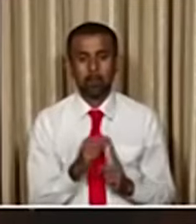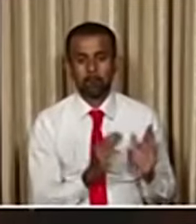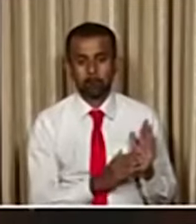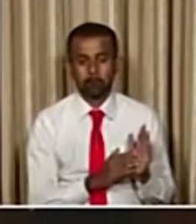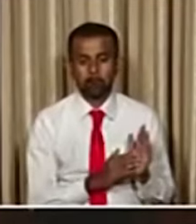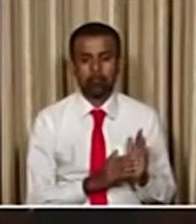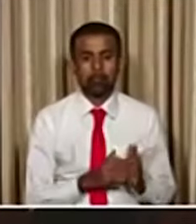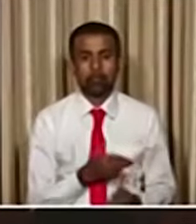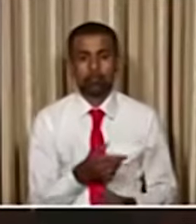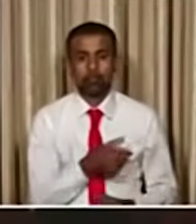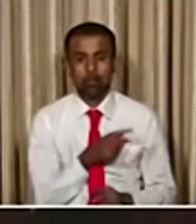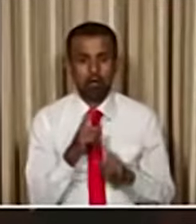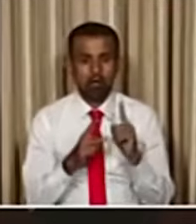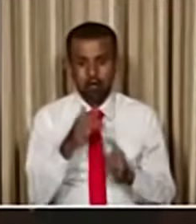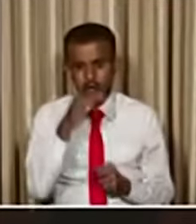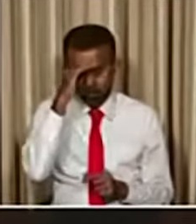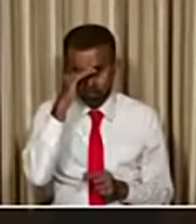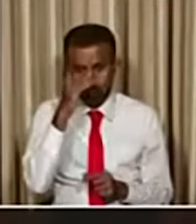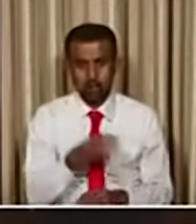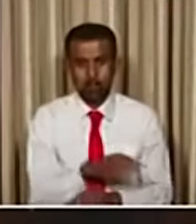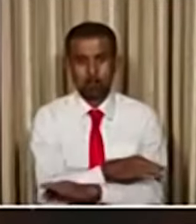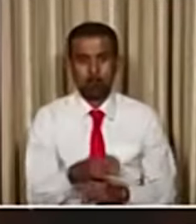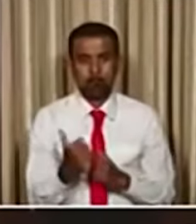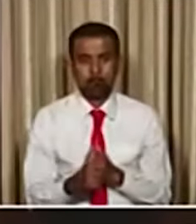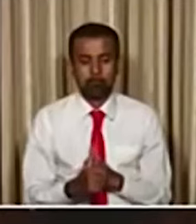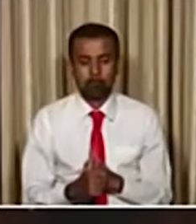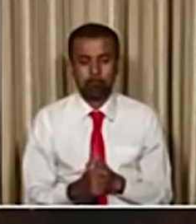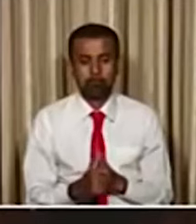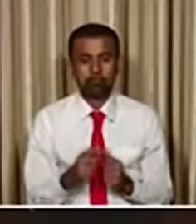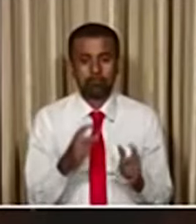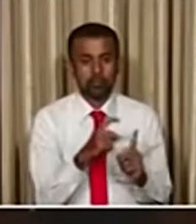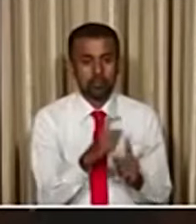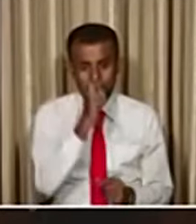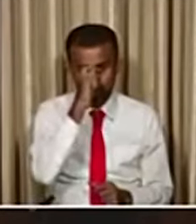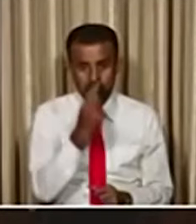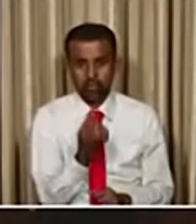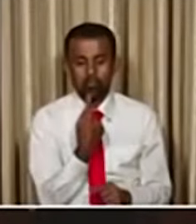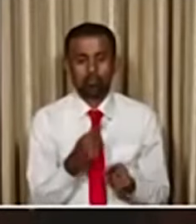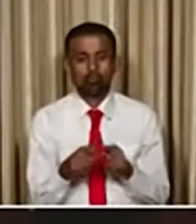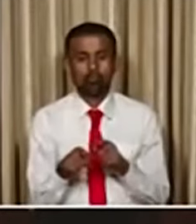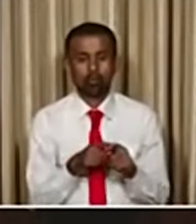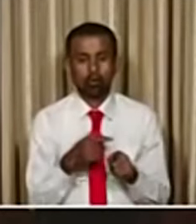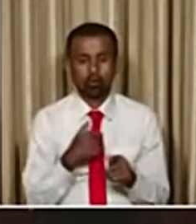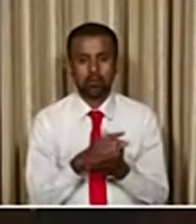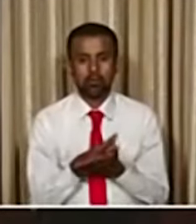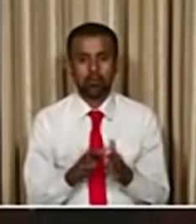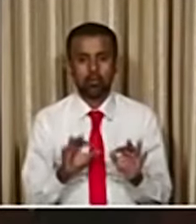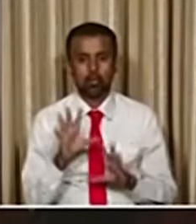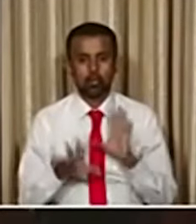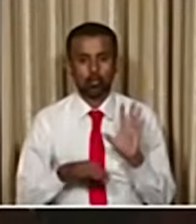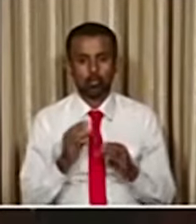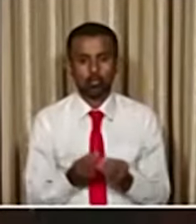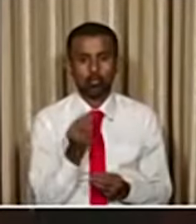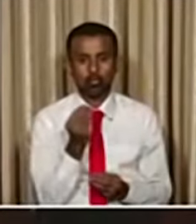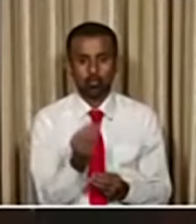අගමැතිතුමනි සභානායකතුමනි කතානායකතුමනි මේ සඳහා යාන්ත්‍රණයක් හදන්න ජයසිරි ජයසේකර ඇමතිතුමා කිව්වා මැතිතුමා කිව්වා වගේ අපි සූදානම් ඒ තොරතුරු ලබා